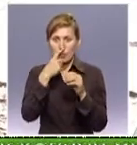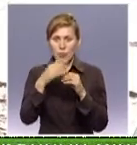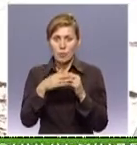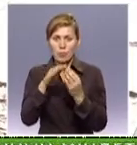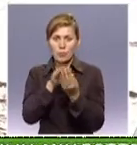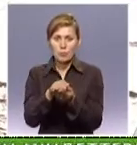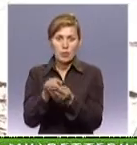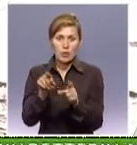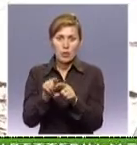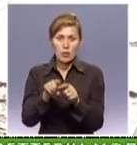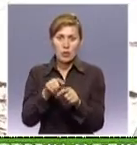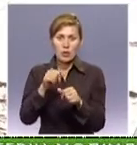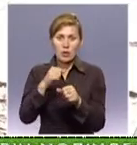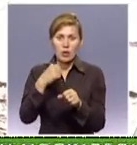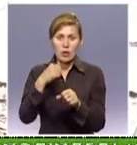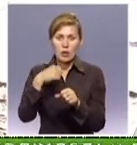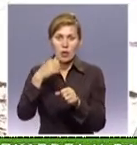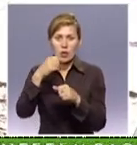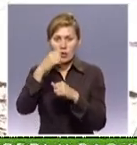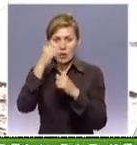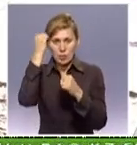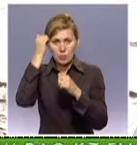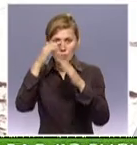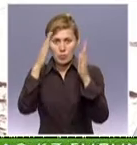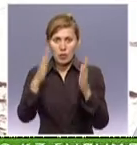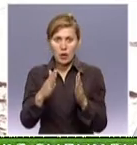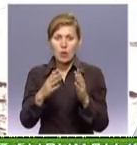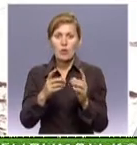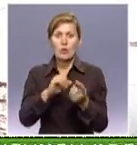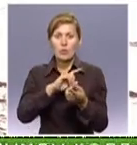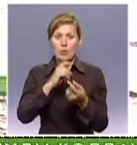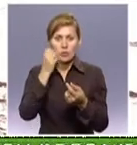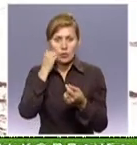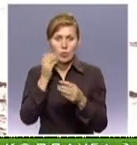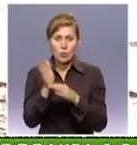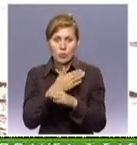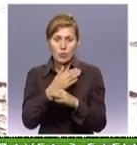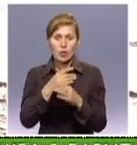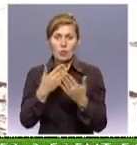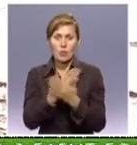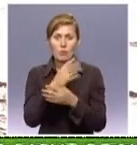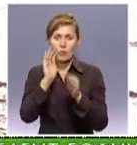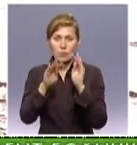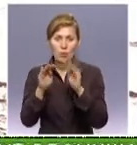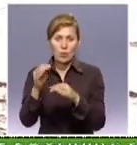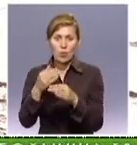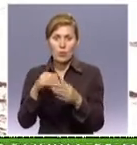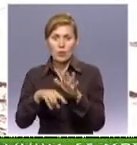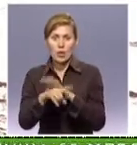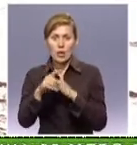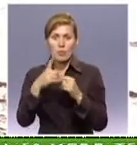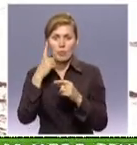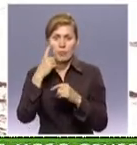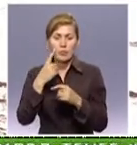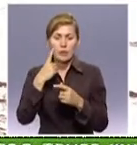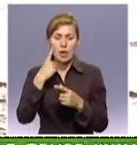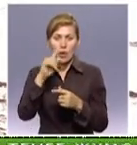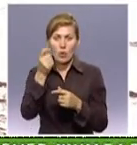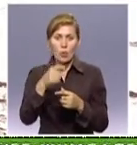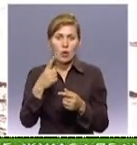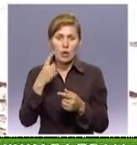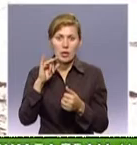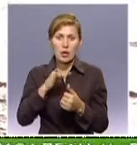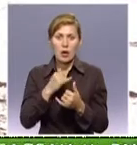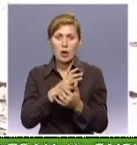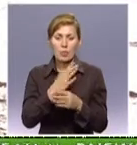бейіттің басындағы құлпытасты ауыстырып, тозығы жеткендерді қайта өңдеу жұмыстарын жүргізіп болып жатырмыз. Ардагерлер мен қоғам қайраткерлері